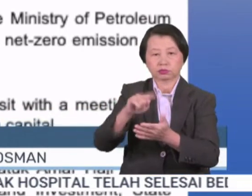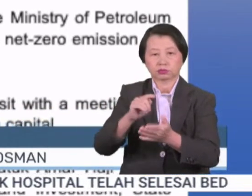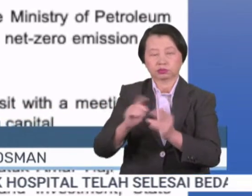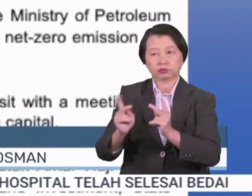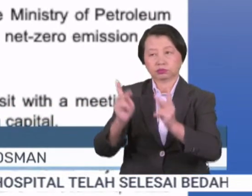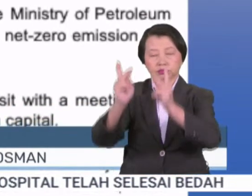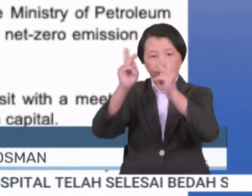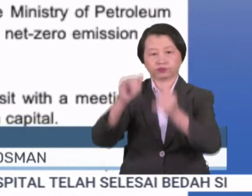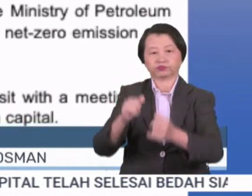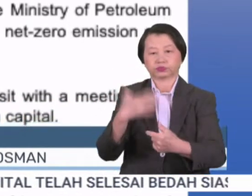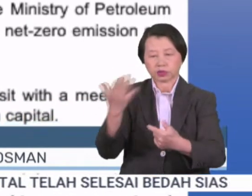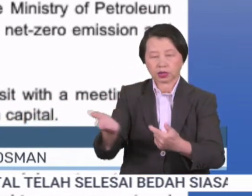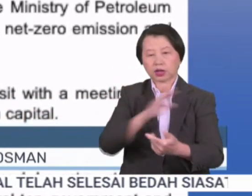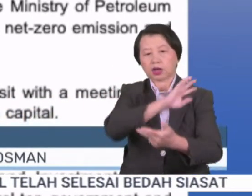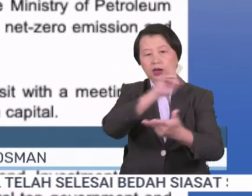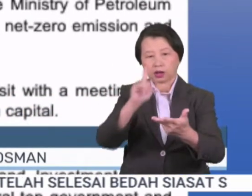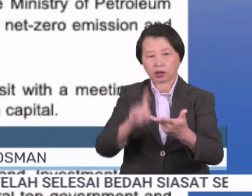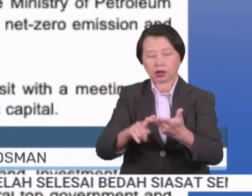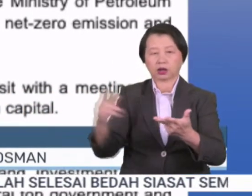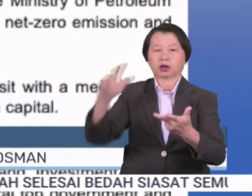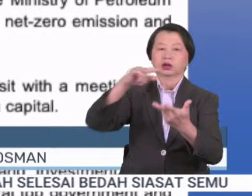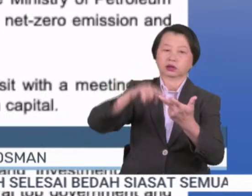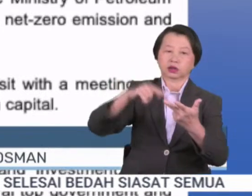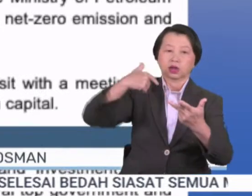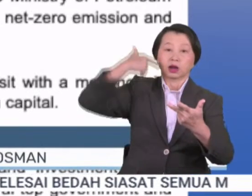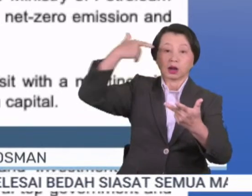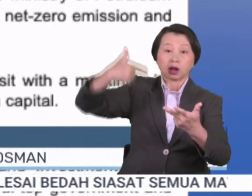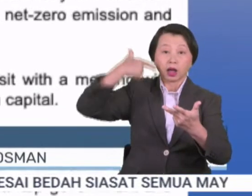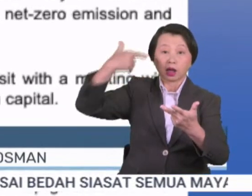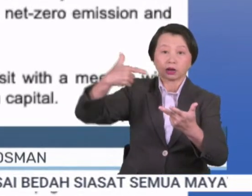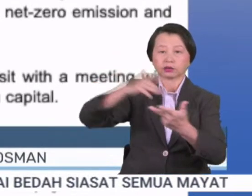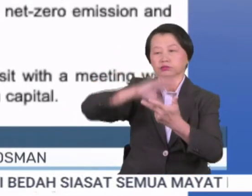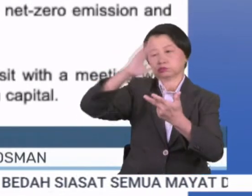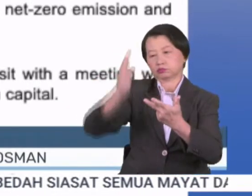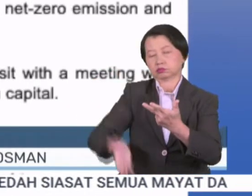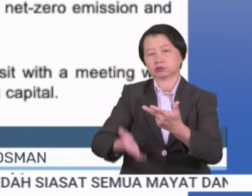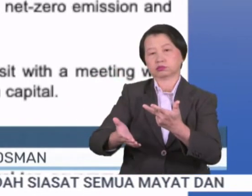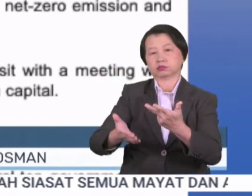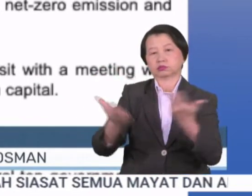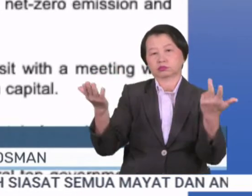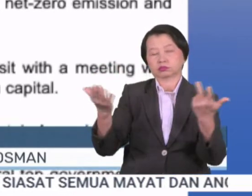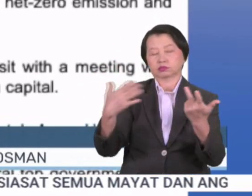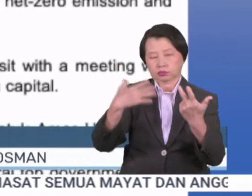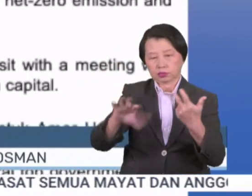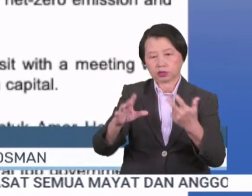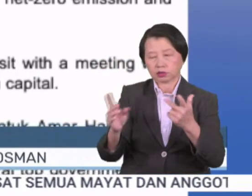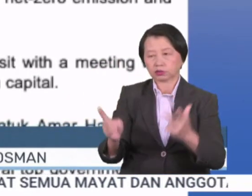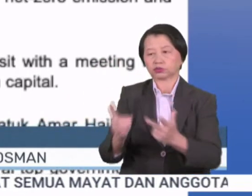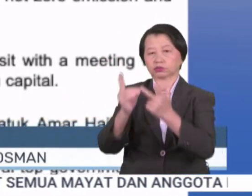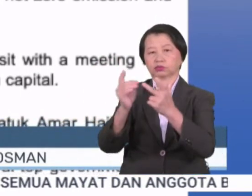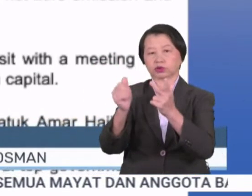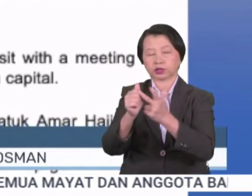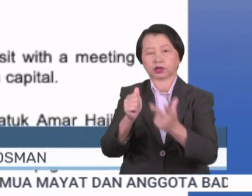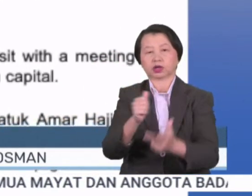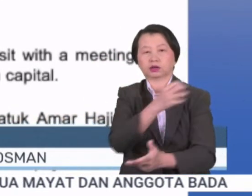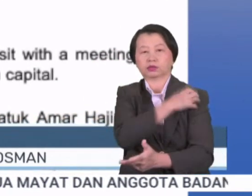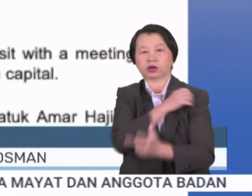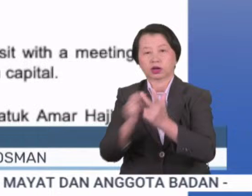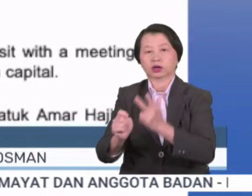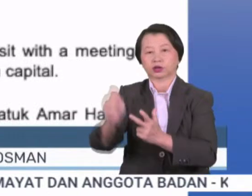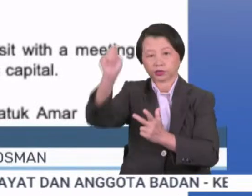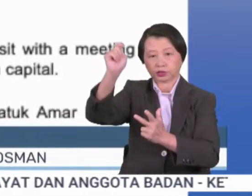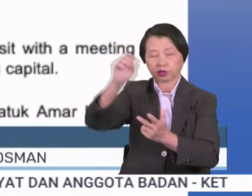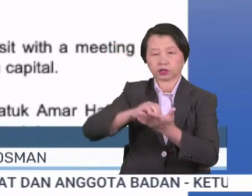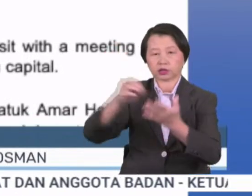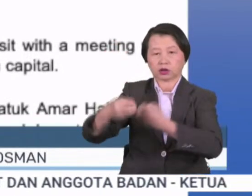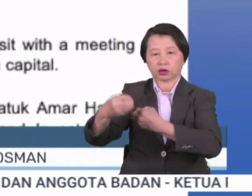karbonana beliau kemudiannya akan terbang ke London untuk menamatkan lawatan selama seminggu dengan pertemuan bersama pegawai tertinggi Shell